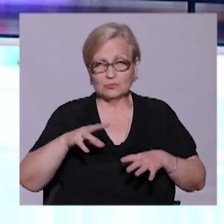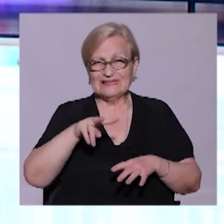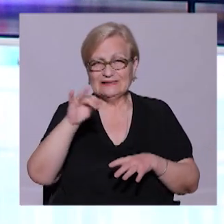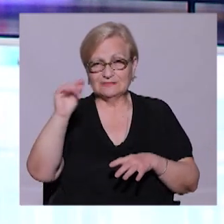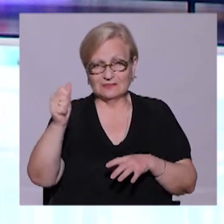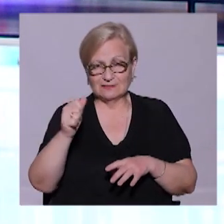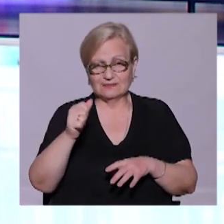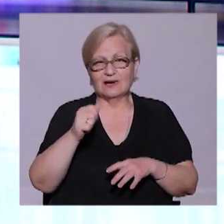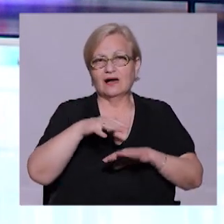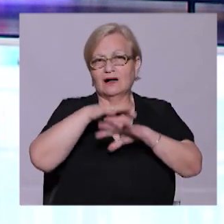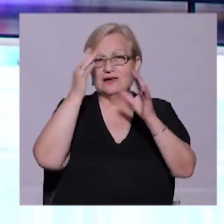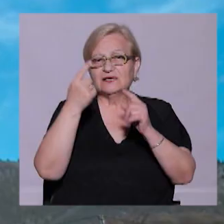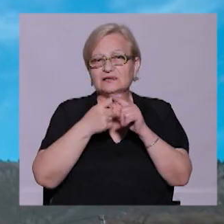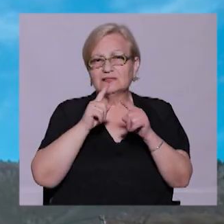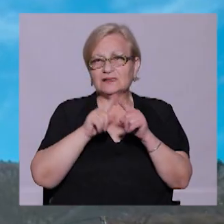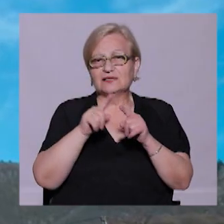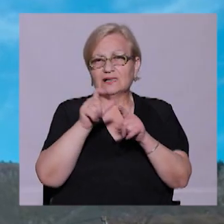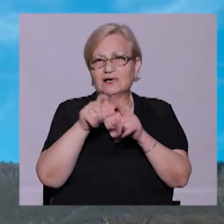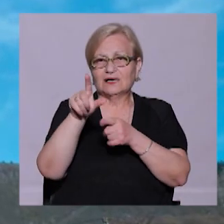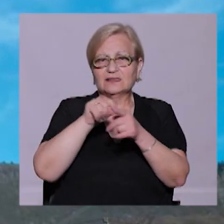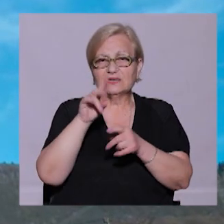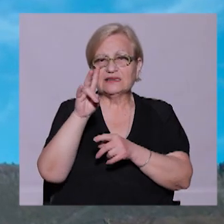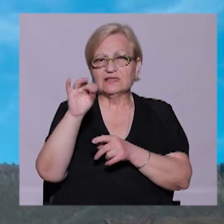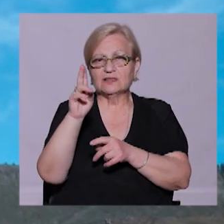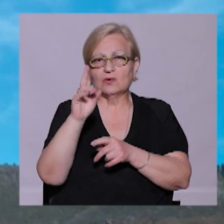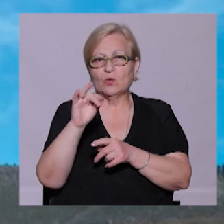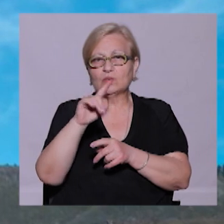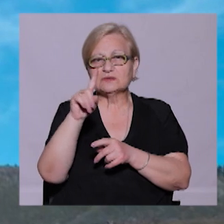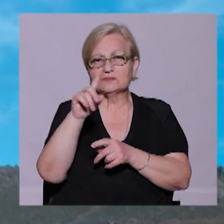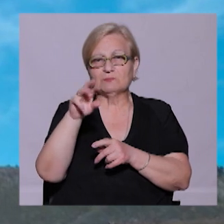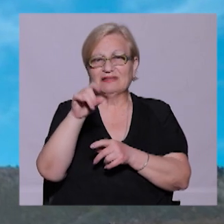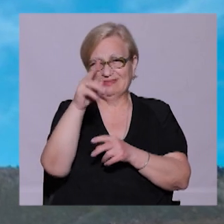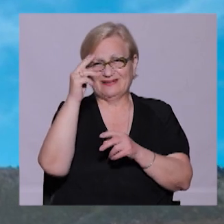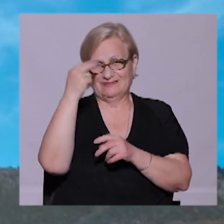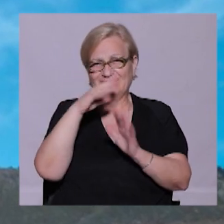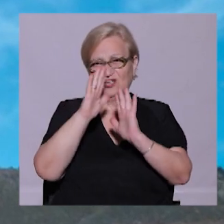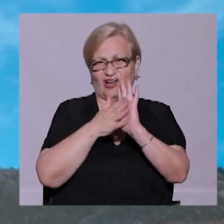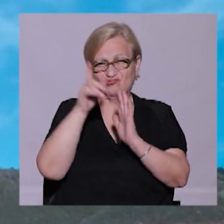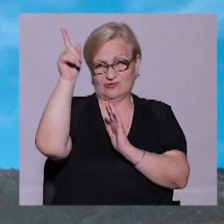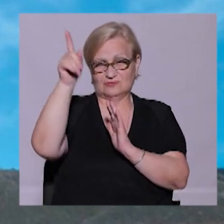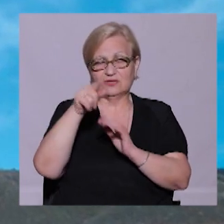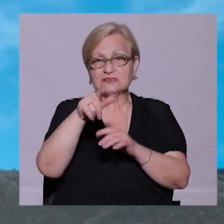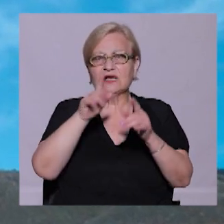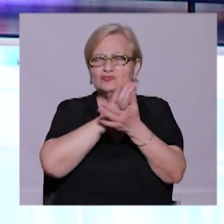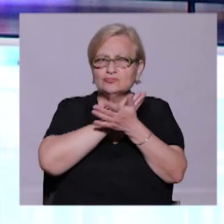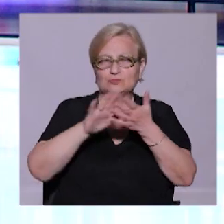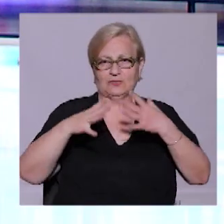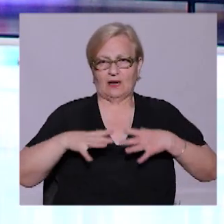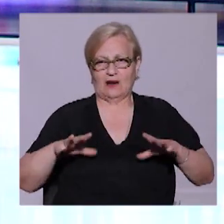აი ნიკორწმინდაზე თქვა, იცით რომ შეხედავ ამ ტაძარს, ეროვნება ქართულია, ხო? აი შეიძლება